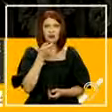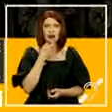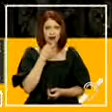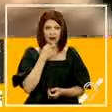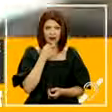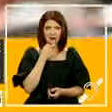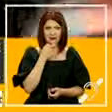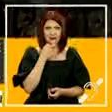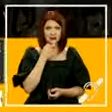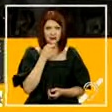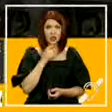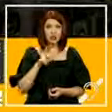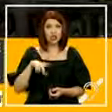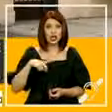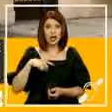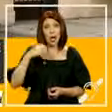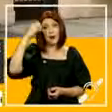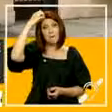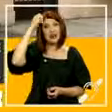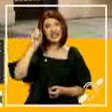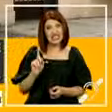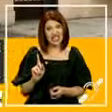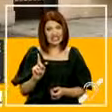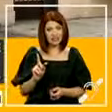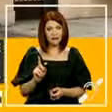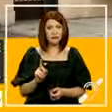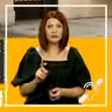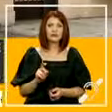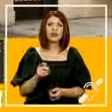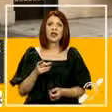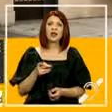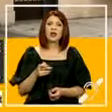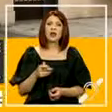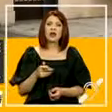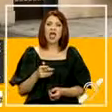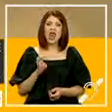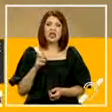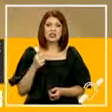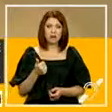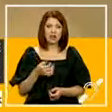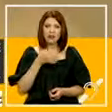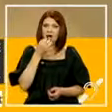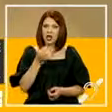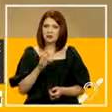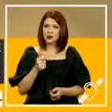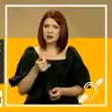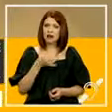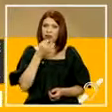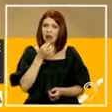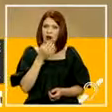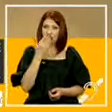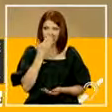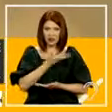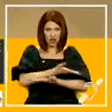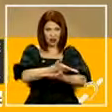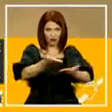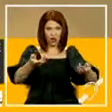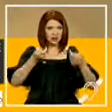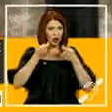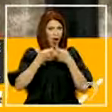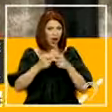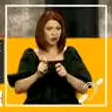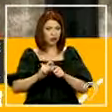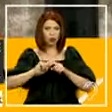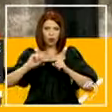ani și încă era prințesă, Elisabeta, majestatea sa Elisabeta, spunea că declar în fața voastră a tuturor